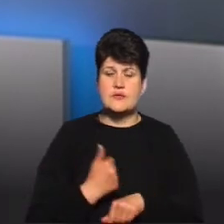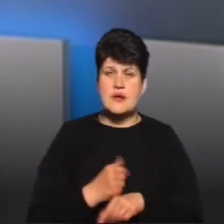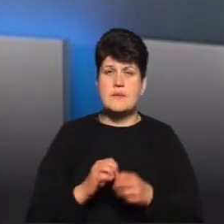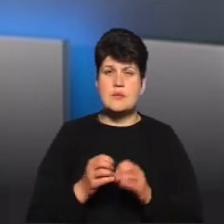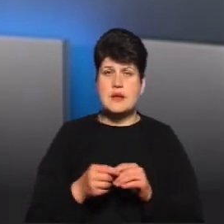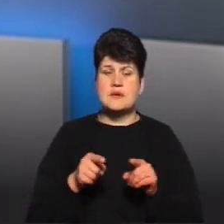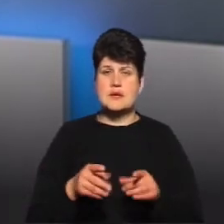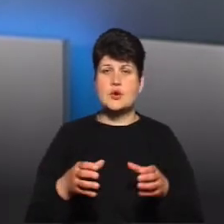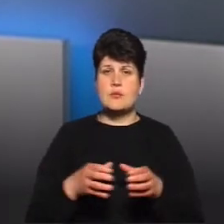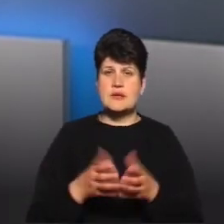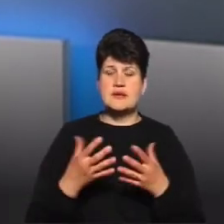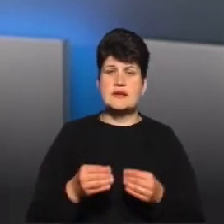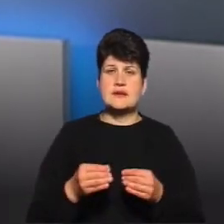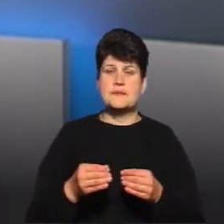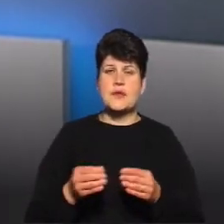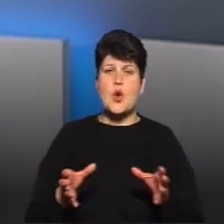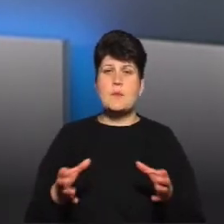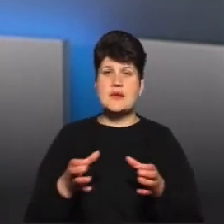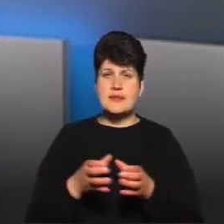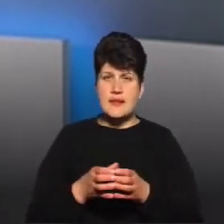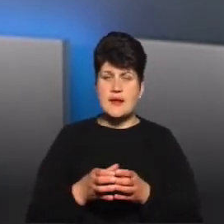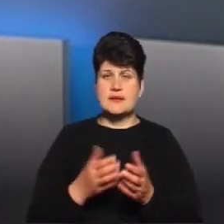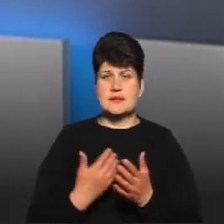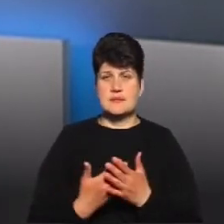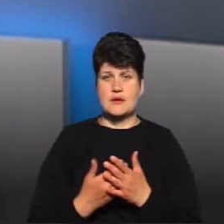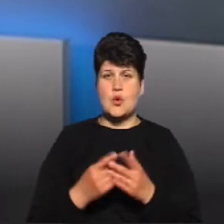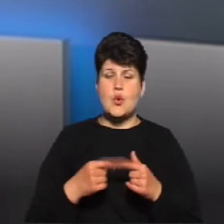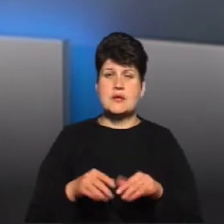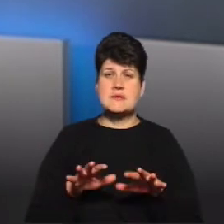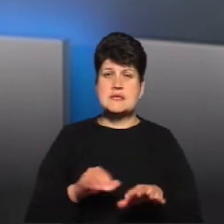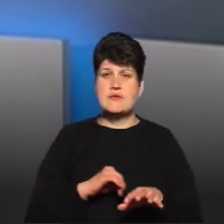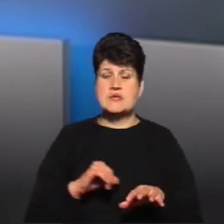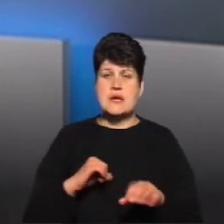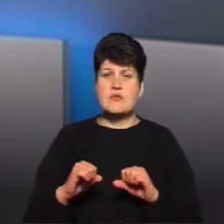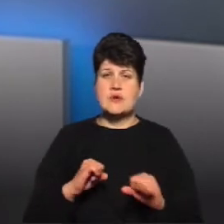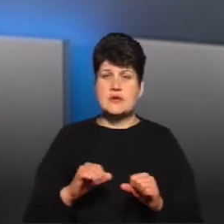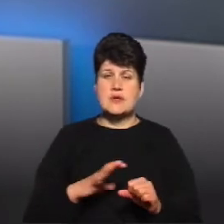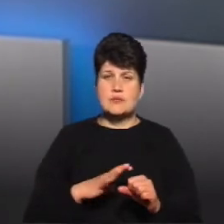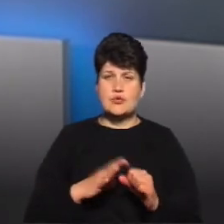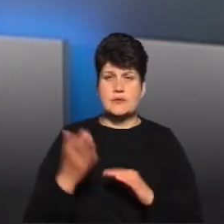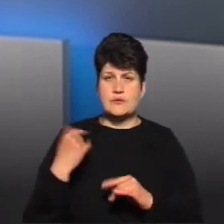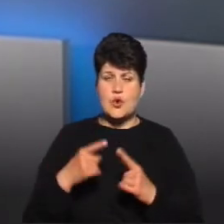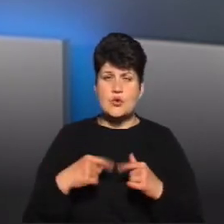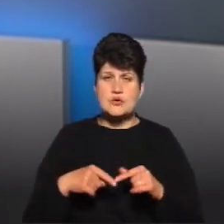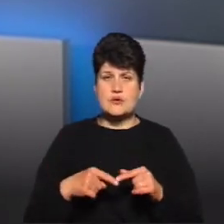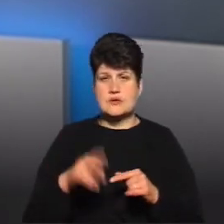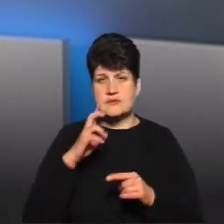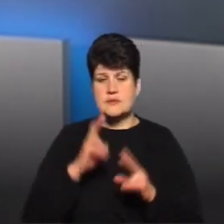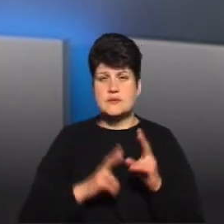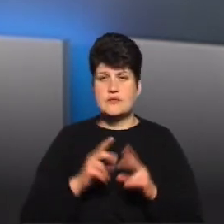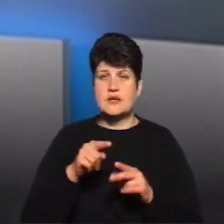в свій час об'єдналися, чи, наприклад, органи місцевого самоврядування, які були в свій час організували комунальне підприємство, у них питання з